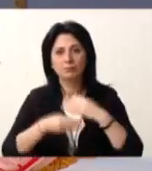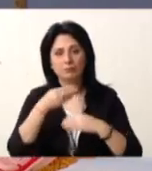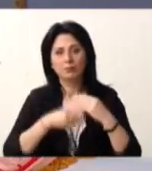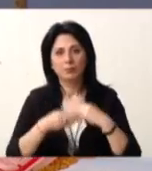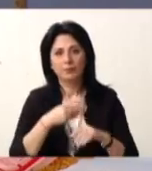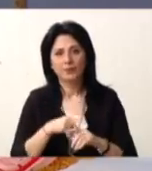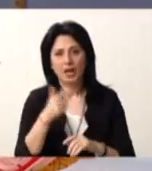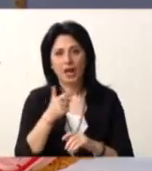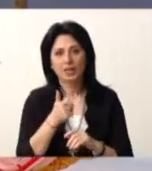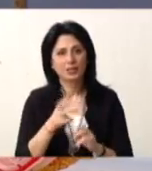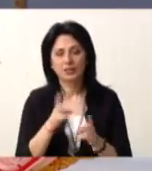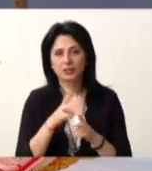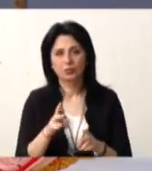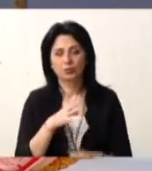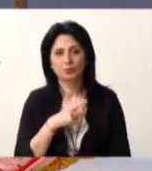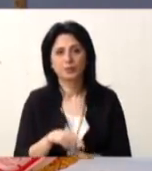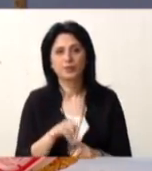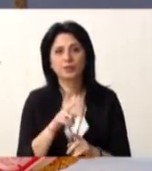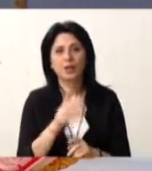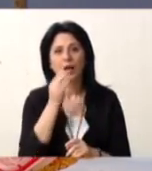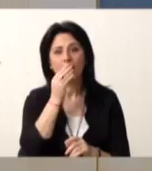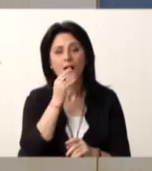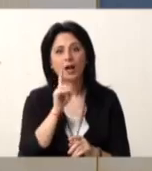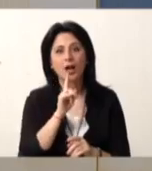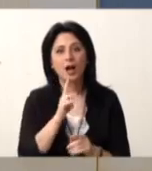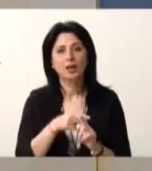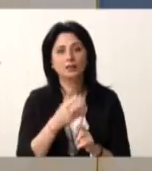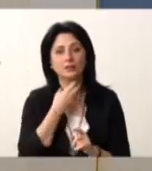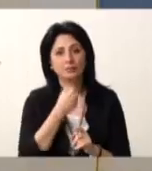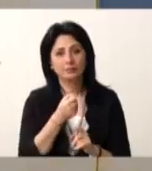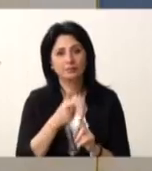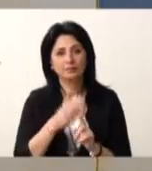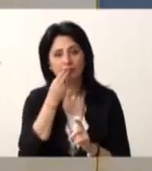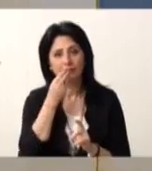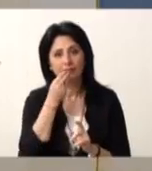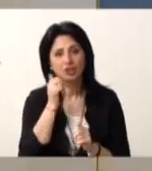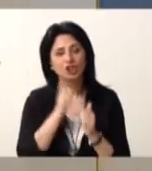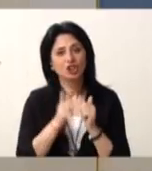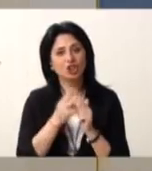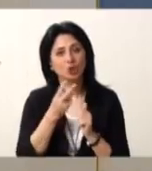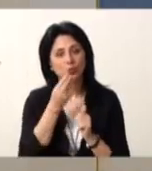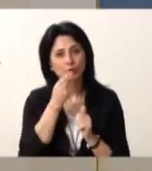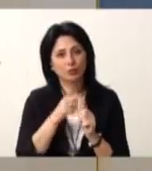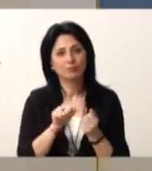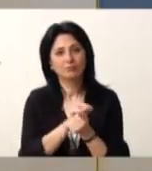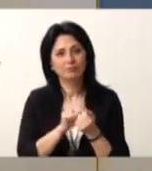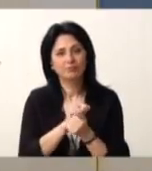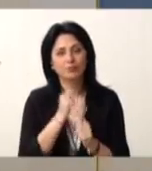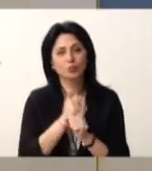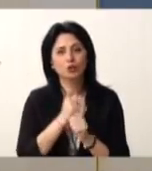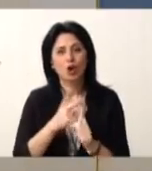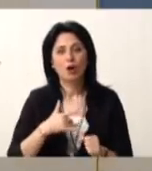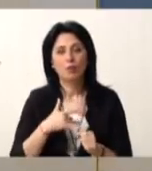ჭარბი გაზი არ უნდა დაგროვდეს. თუმცა ამ სარქლის უკმარისობა რო არის, ეს ხშირად ხდება უფრო